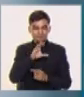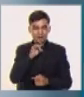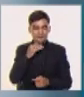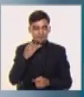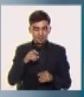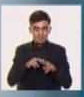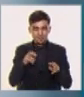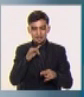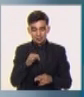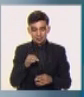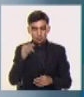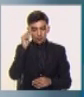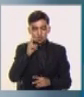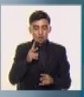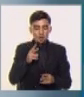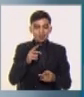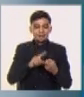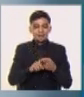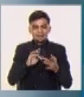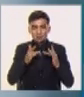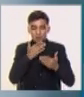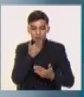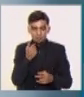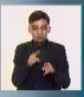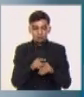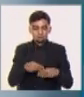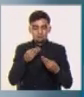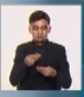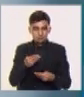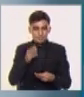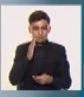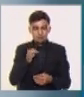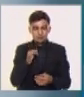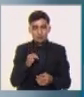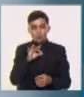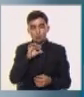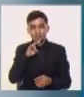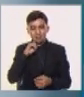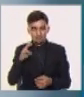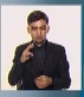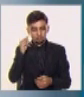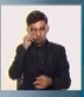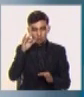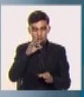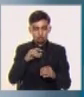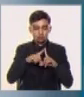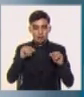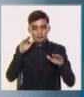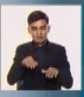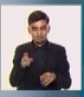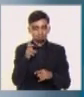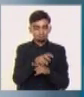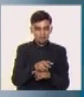для учителей, у которых нет доступа к интернету, будет предоставлена возможность проводить онлайн-уроки в стенах школ при